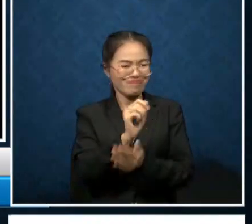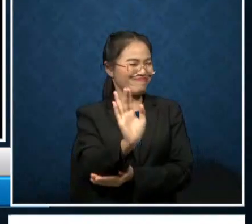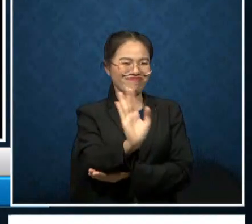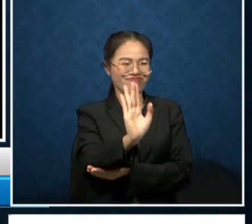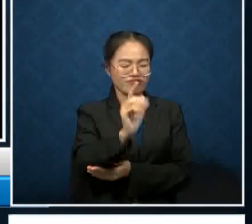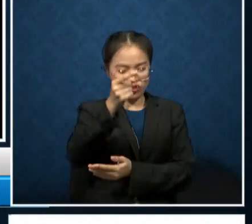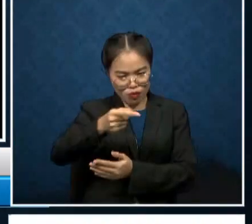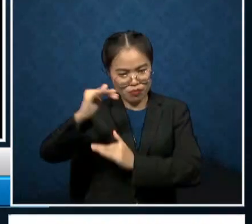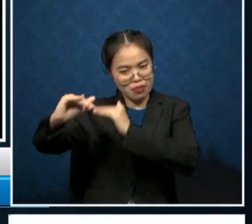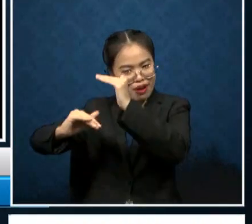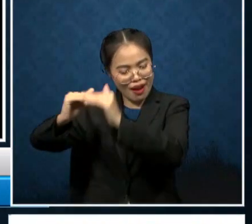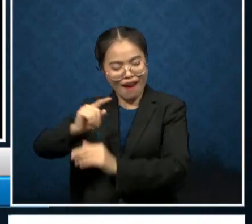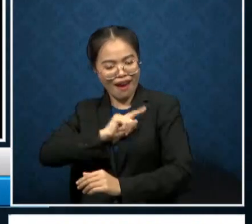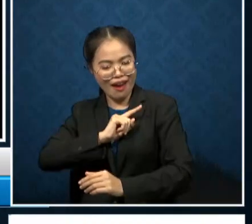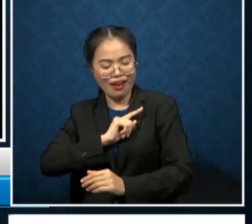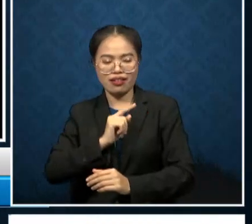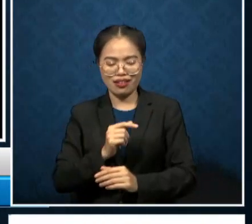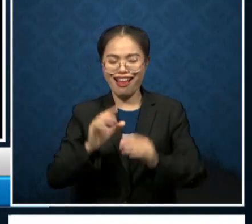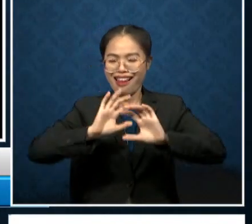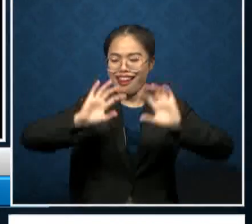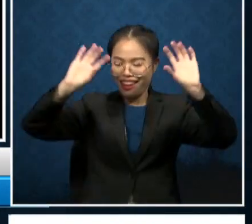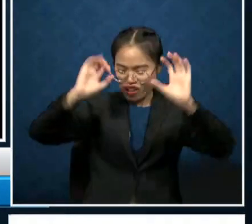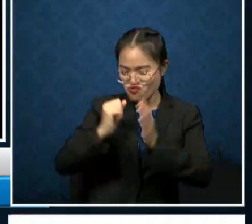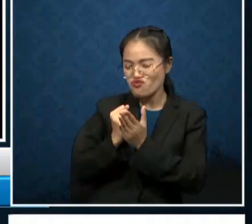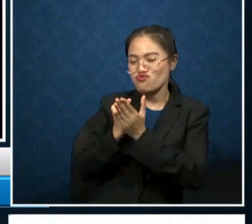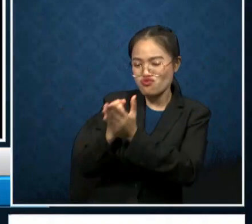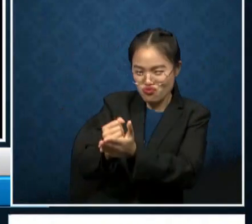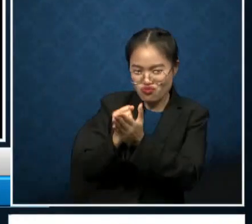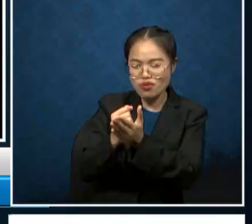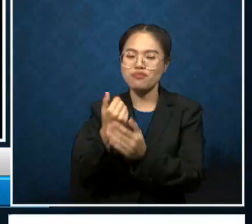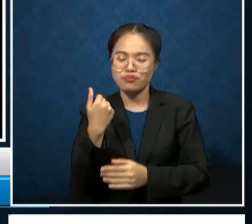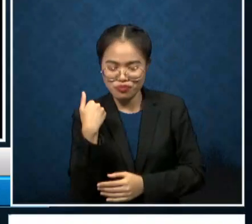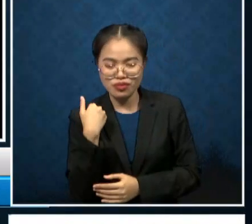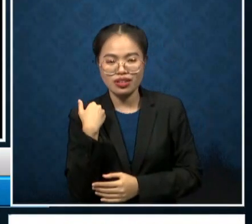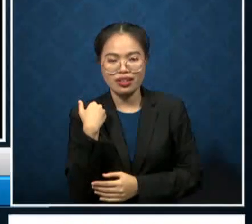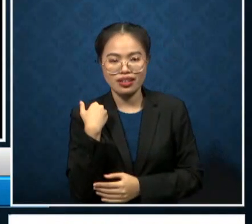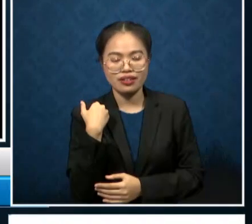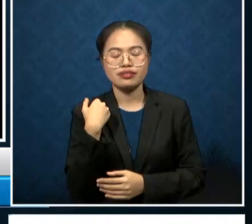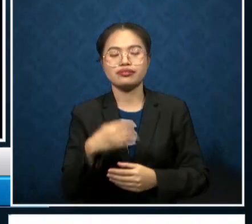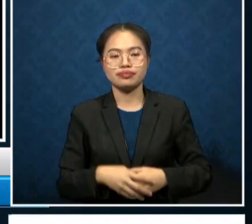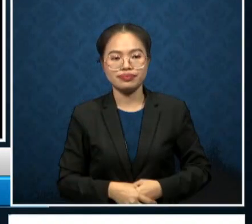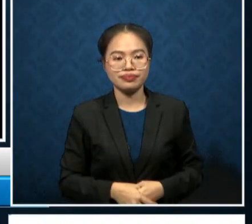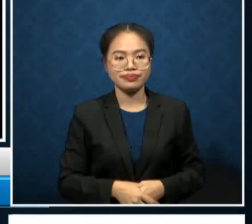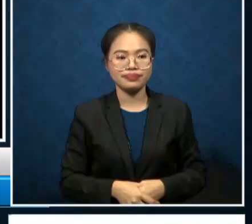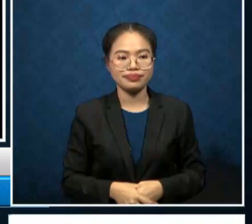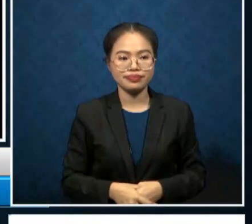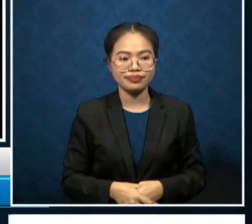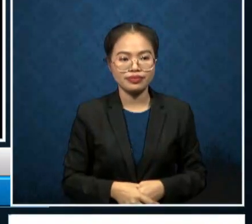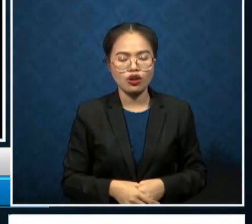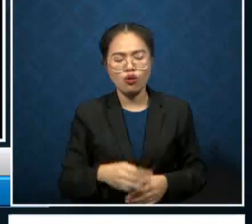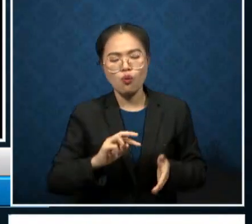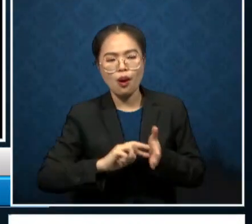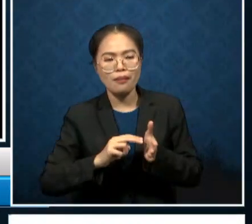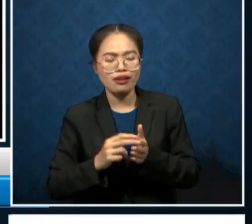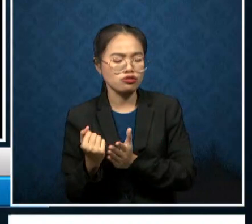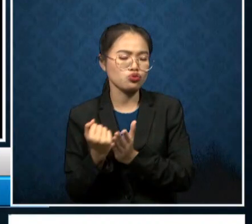เนื่องนะครับแต่ภาครัฐต้องเอื้อต่อ infrastructureที่เควรจะเป็นหรือโครงสร้างพื้นฐานที่จำเป็นกับเขานะครับมันทำให้เขา